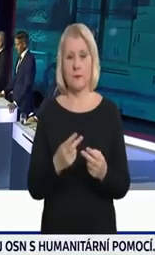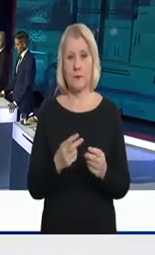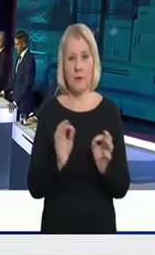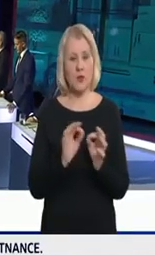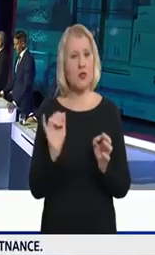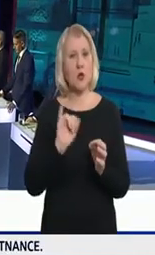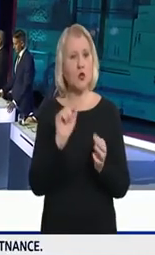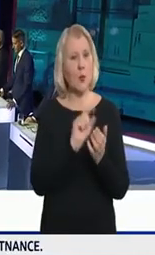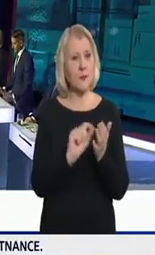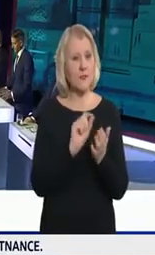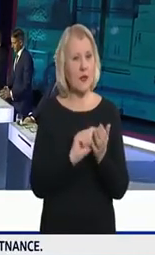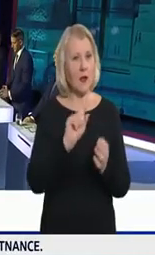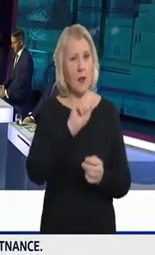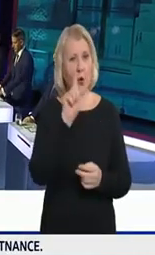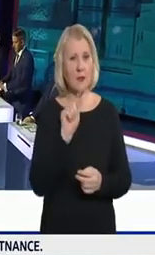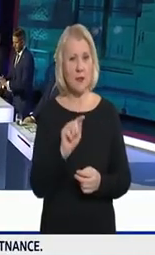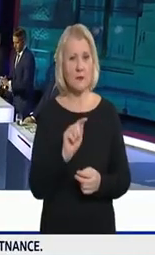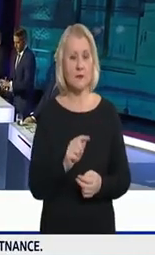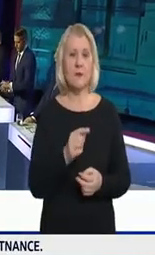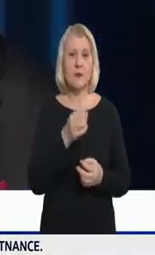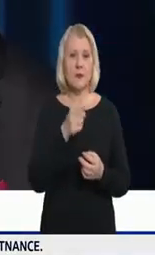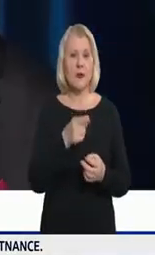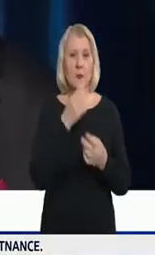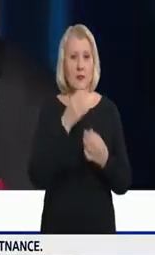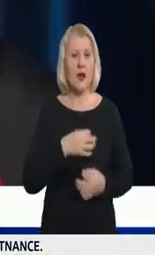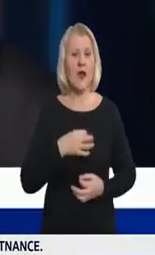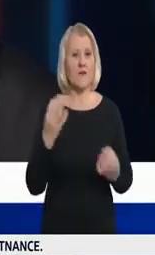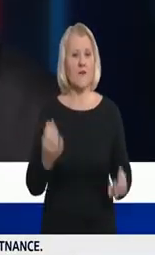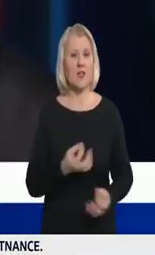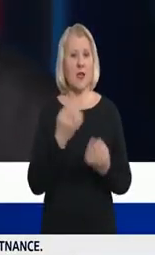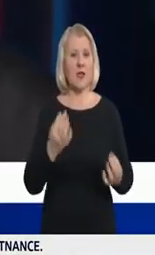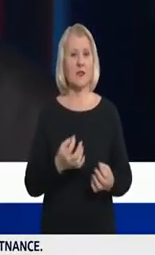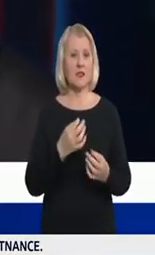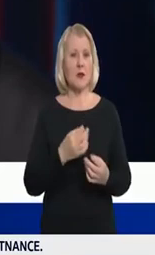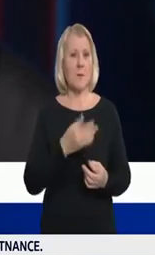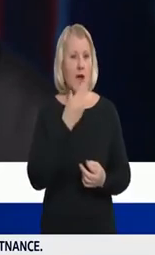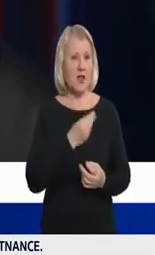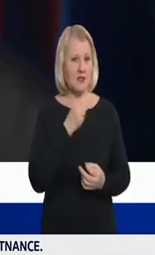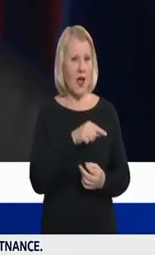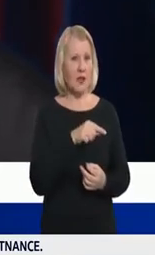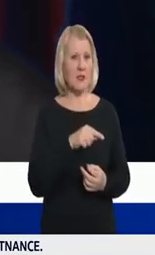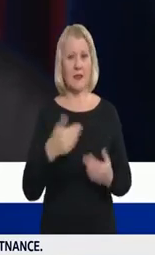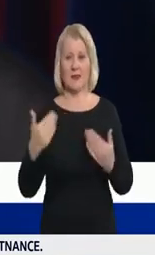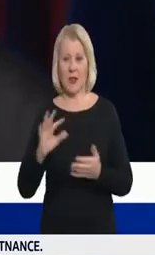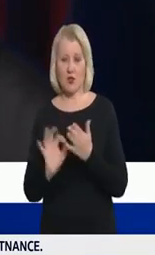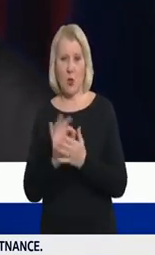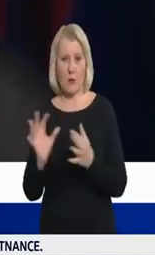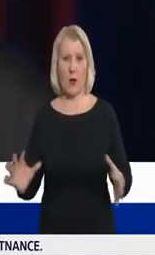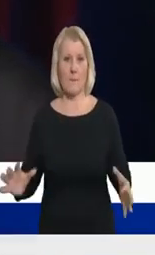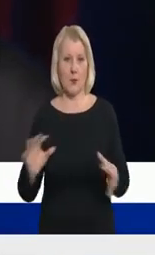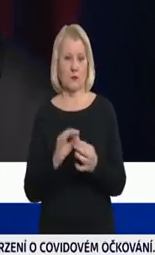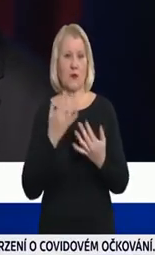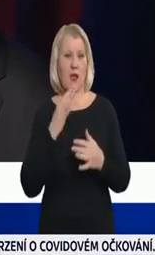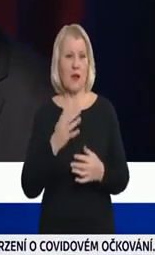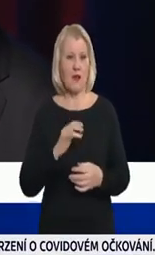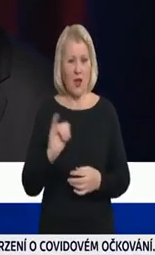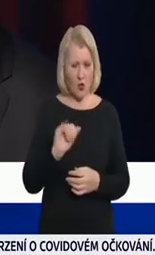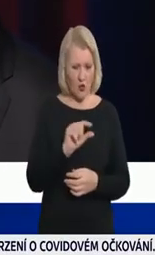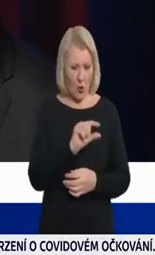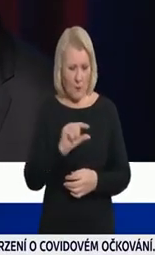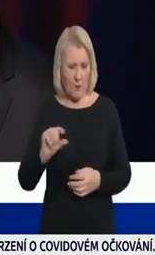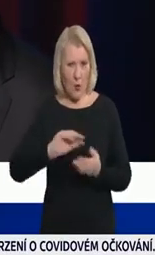dotaz a zároveň jak ho zmíním. Vnímáte odkaz TGM pro dnešní dobu? Podepsán, nemohu přečíst křesní